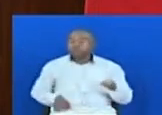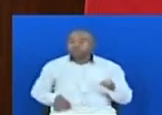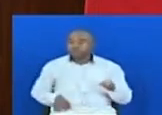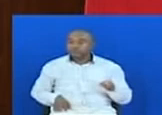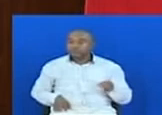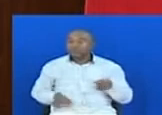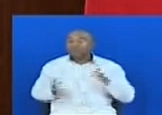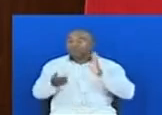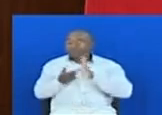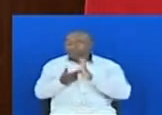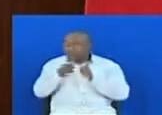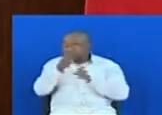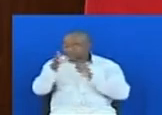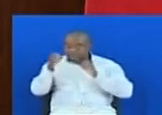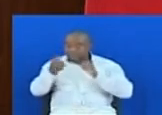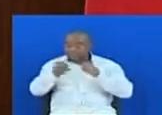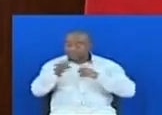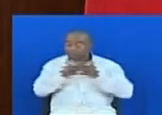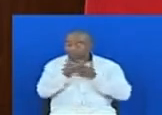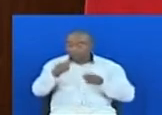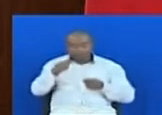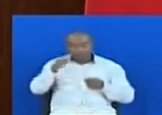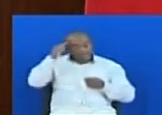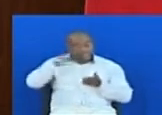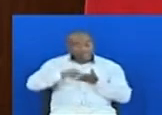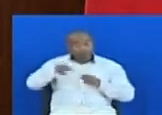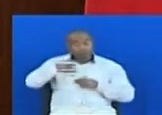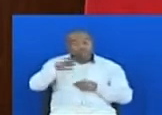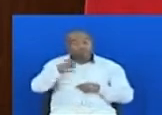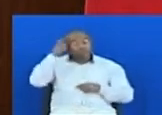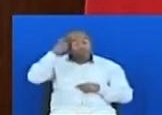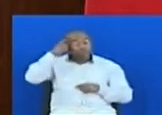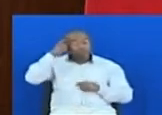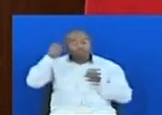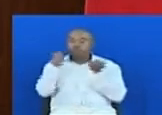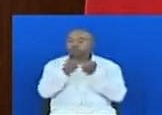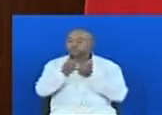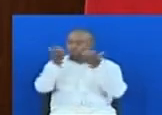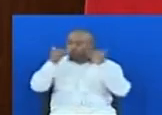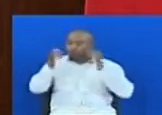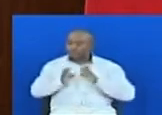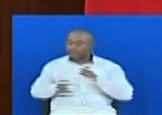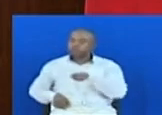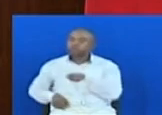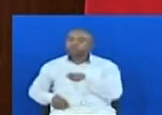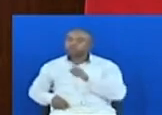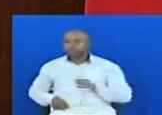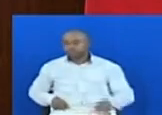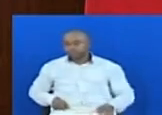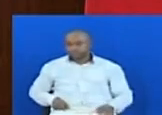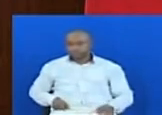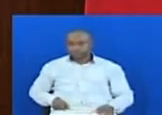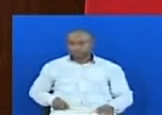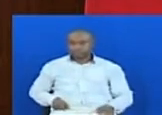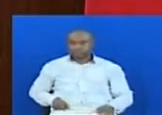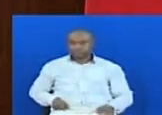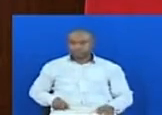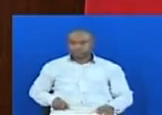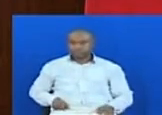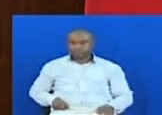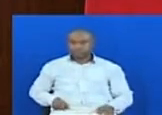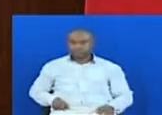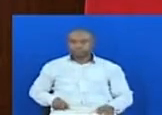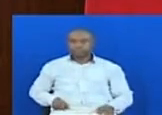kusingekuwa na changamoto hii, wasingekuwa na fikra na mawazo na teknolojia ya kutengeneza vitu kama hivi. Kwenye jambo